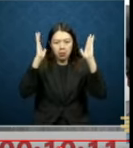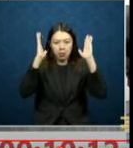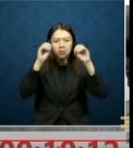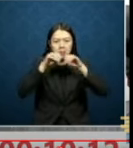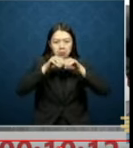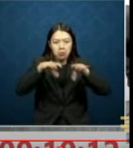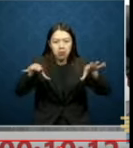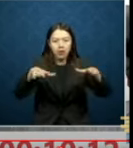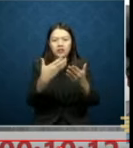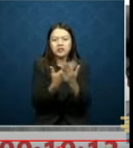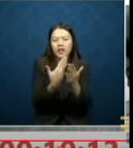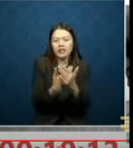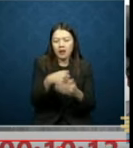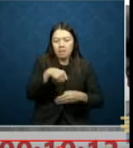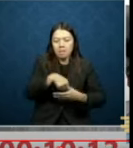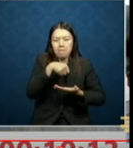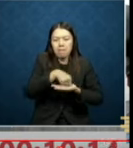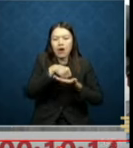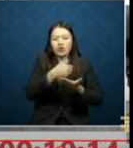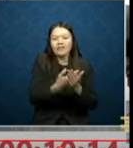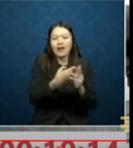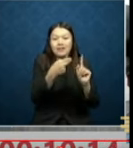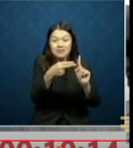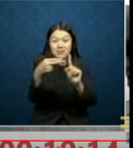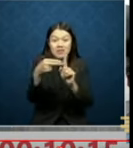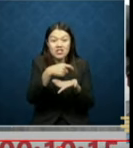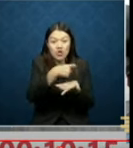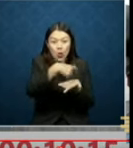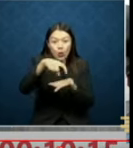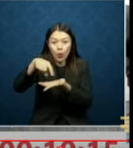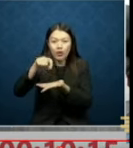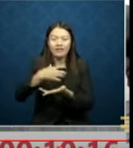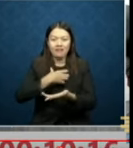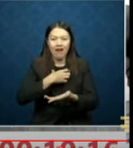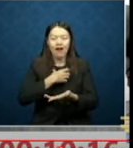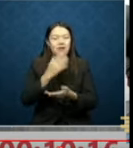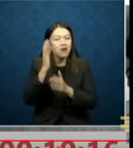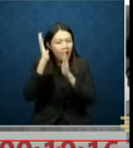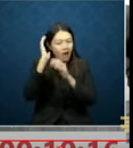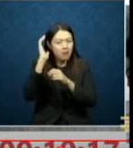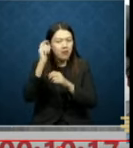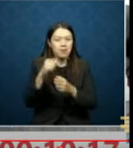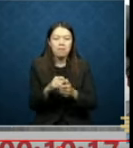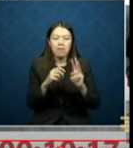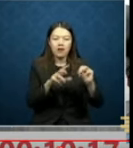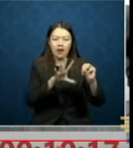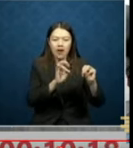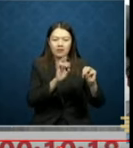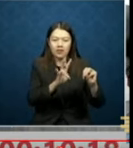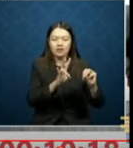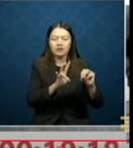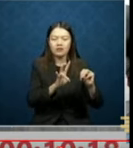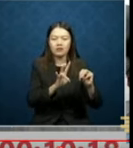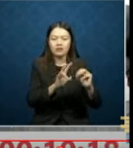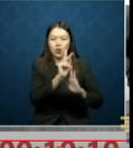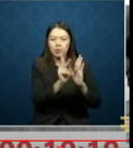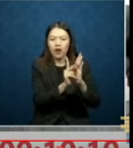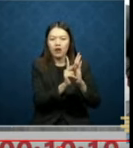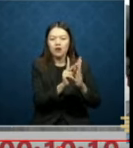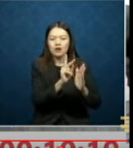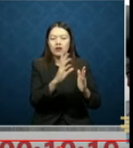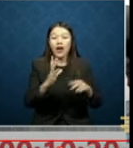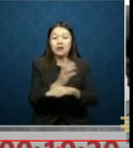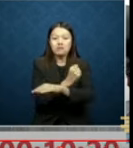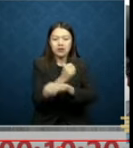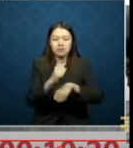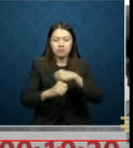กิจผ่านกระเป๋าเงินดิจิตอลได้แจ้งรายละเอียดนโยบายไปกกต.ตามมาตรา57แห่งพระราชบัญญัติประกอบรัฐธรรมนูญว่าด้วยพรรคการ